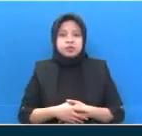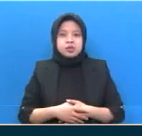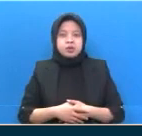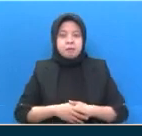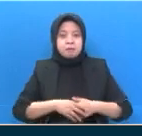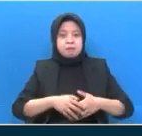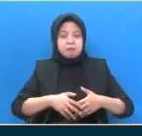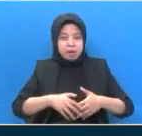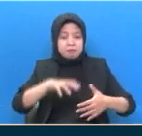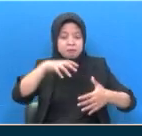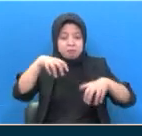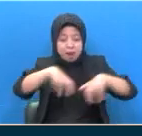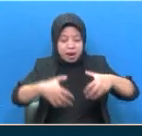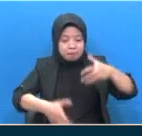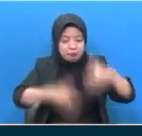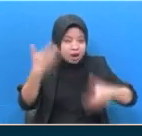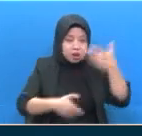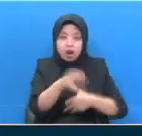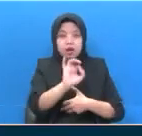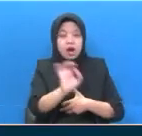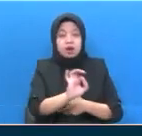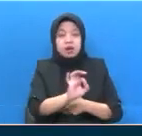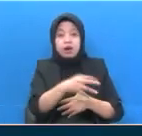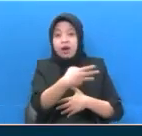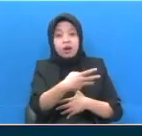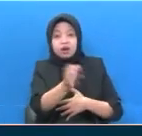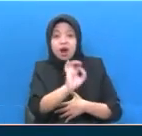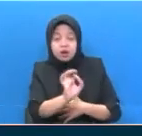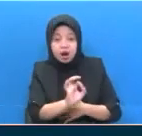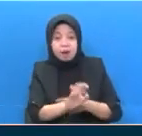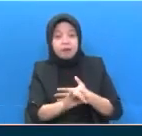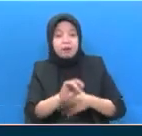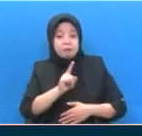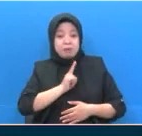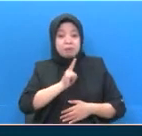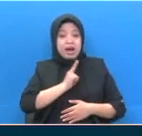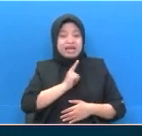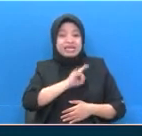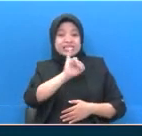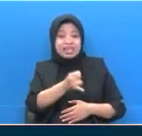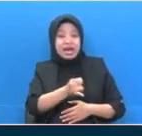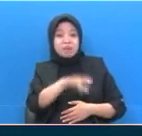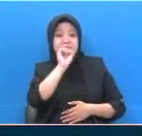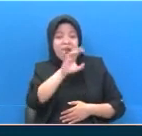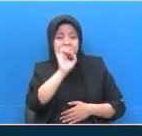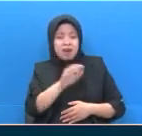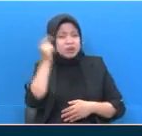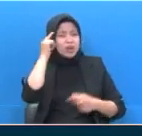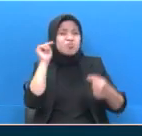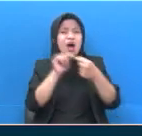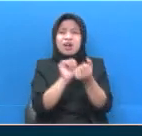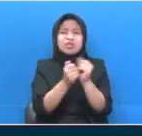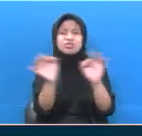penggeledahan terhadap Reza begitu kemudian yang mengungkit-ngungkit kepribadian Allah yang